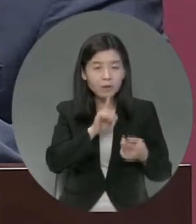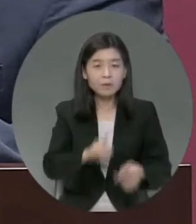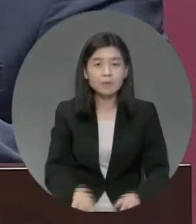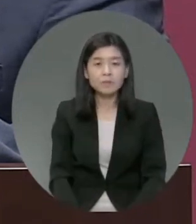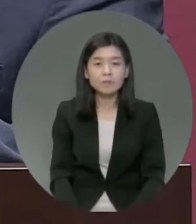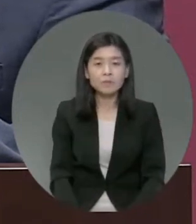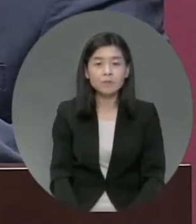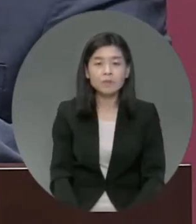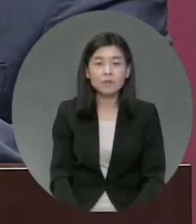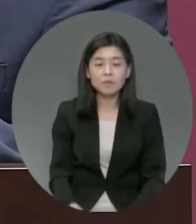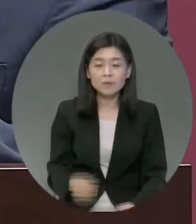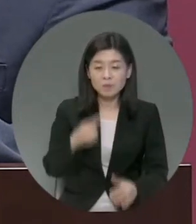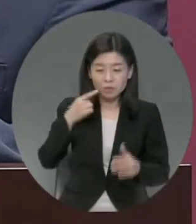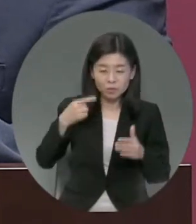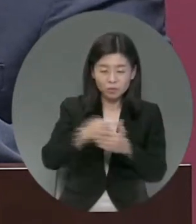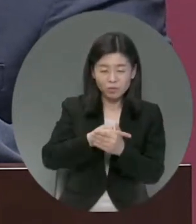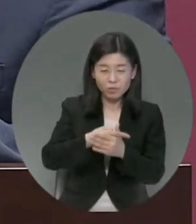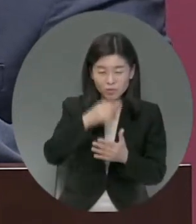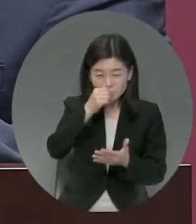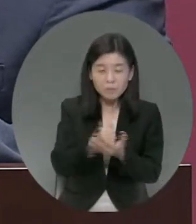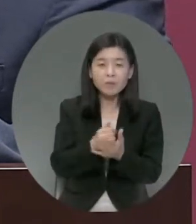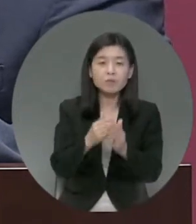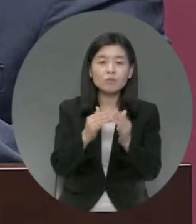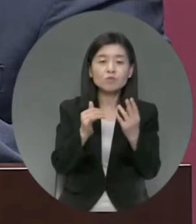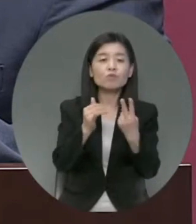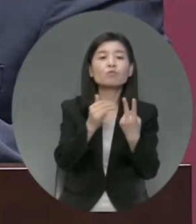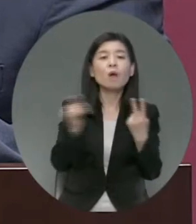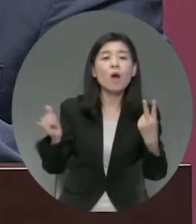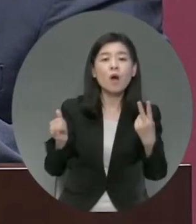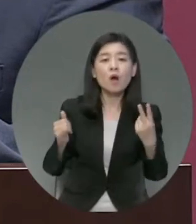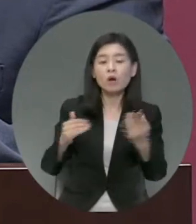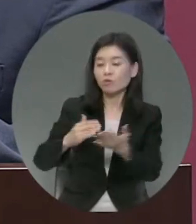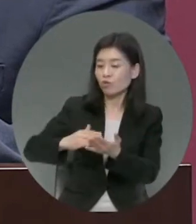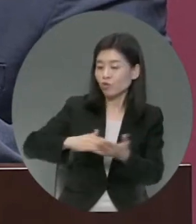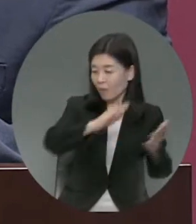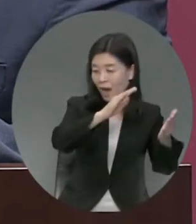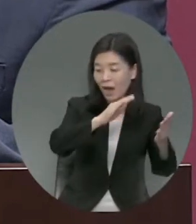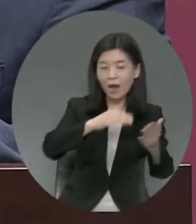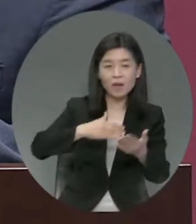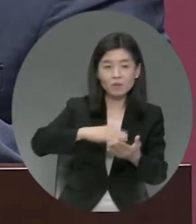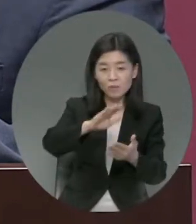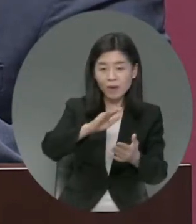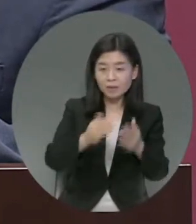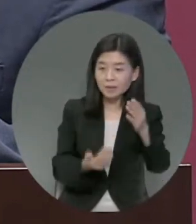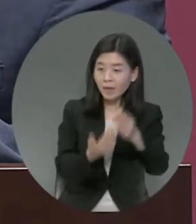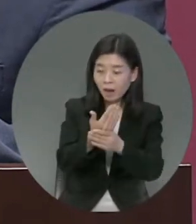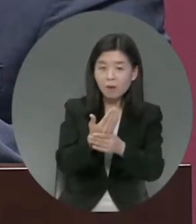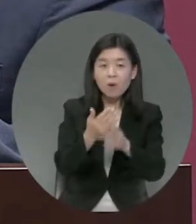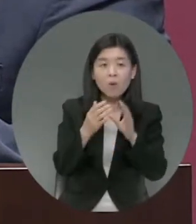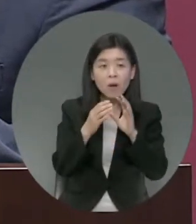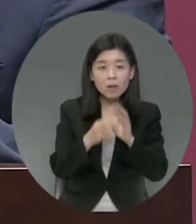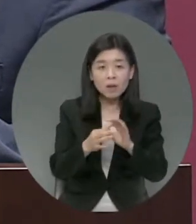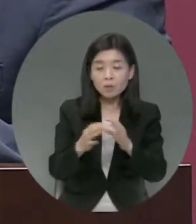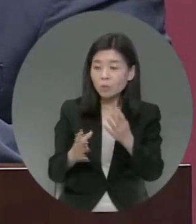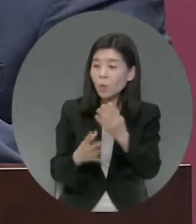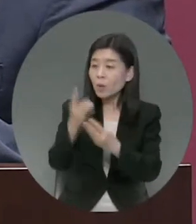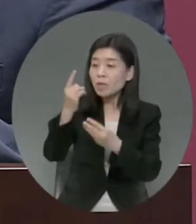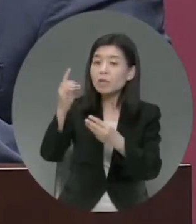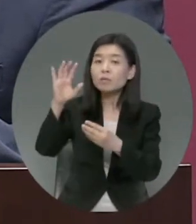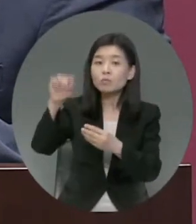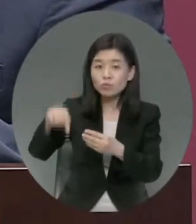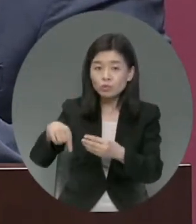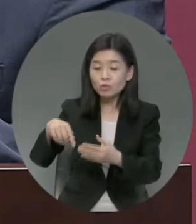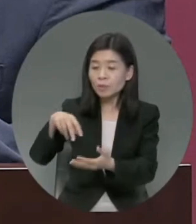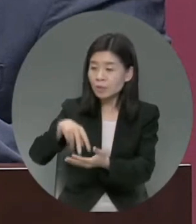명 추방 사건에 대해서 통일부 현재 입장이 뭡니까? 네. 흉악범 2명 추방 사건에 대한 통일부 현재 입장은